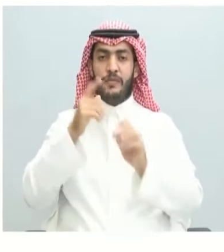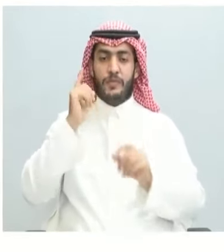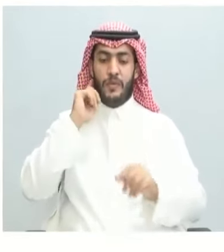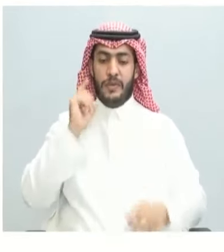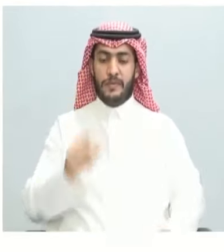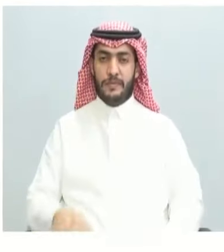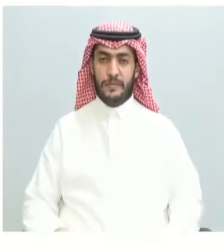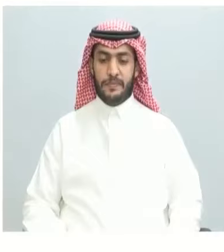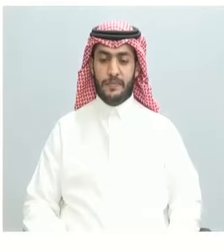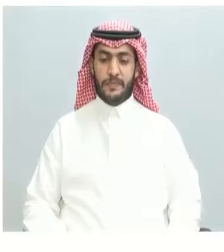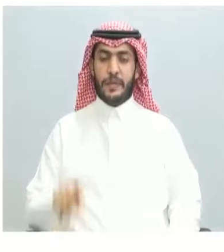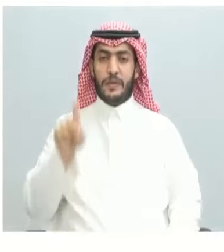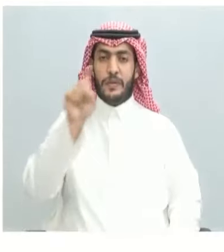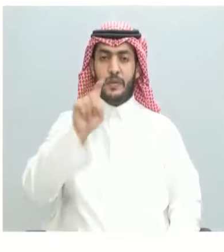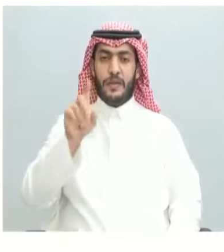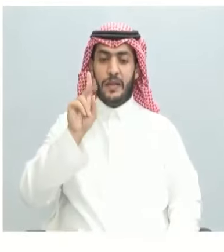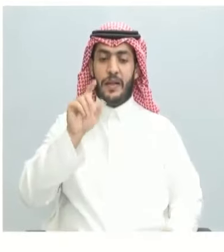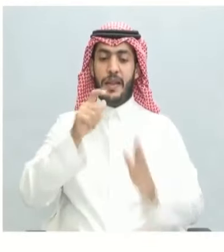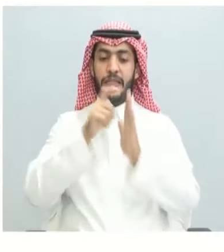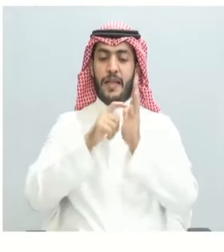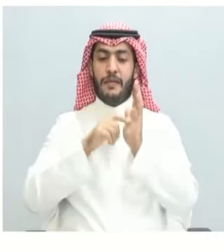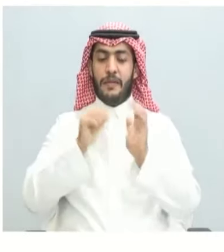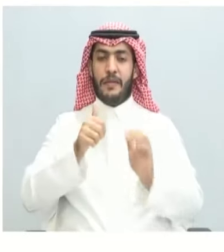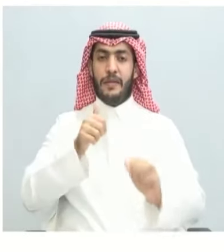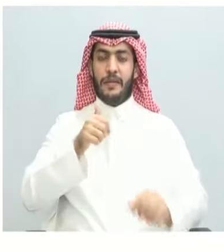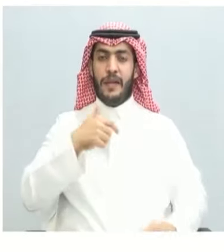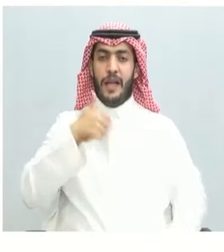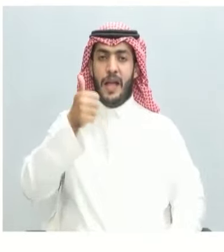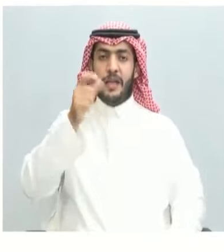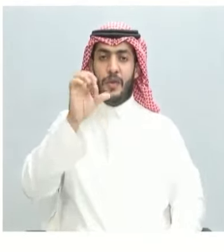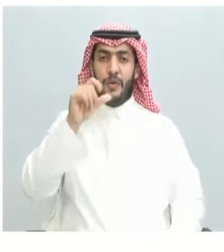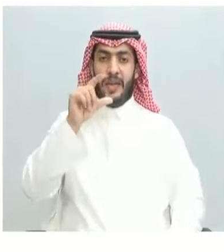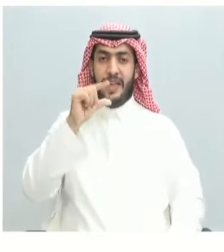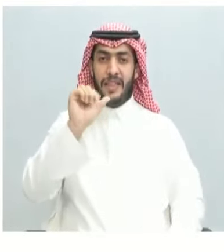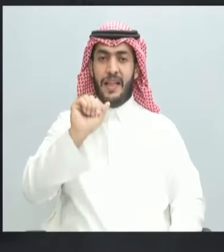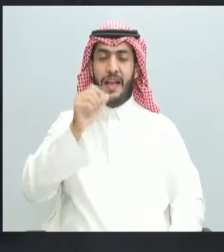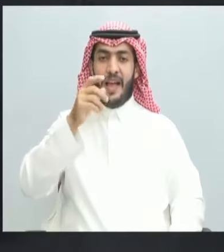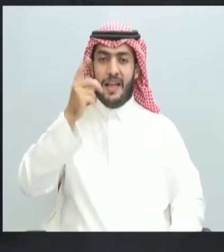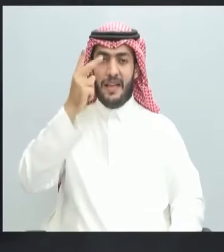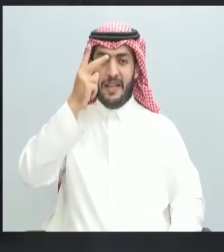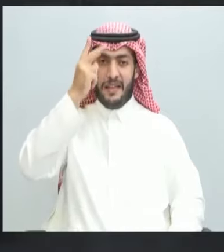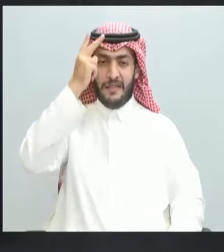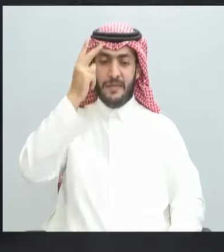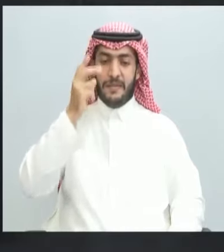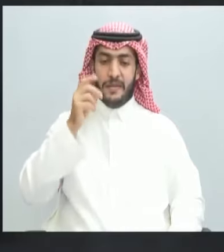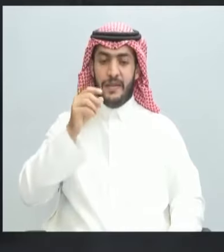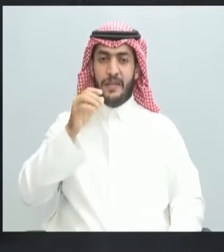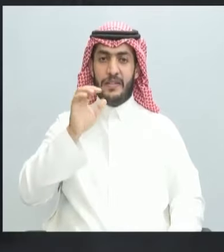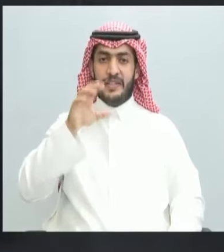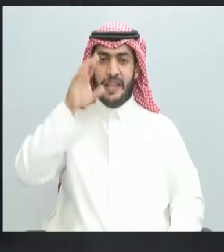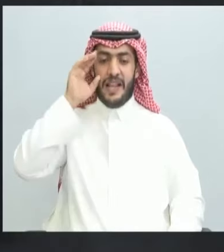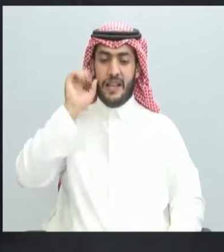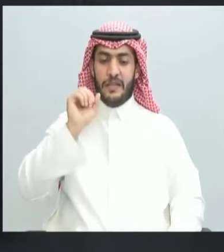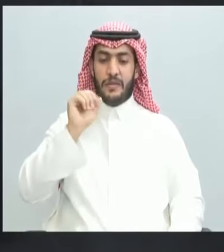بسهوله طيب سؤال اخر بالنسبه لانظمه الاندرويد ما هو اسم التطبيق الخاص بتحرير المقاطع